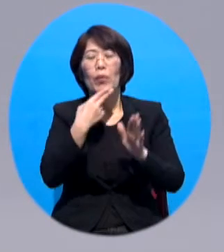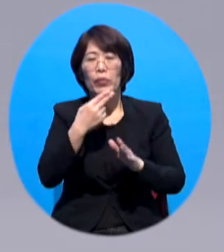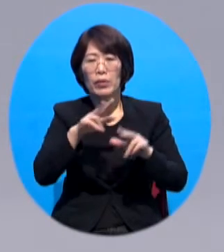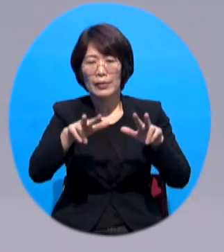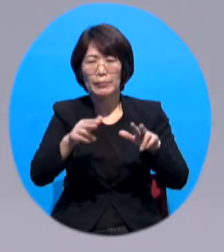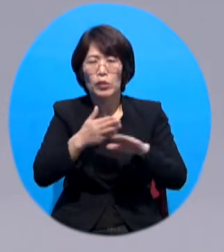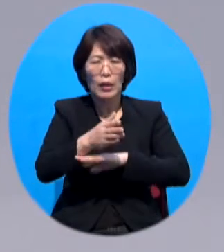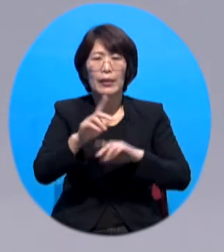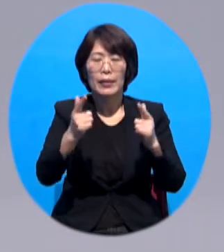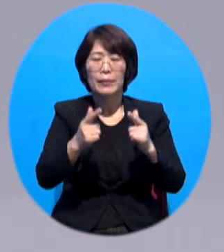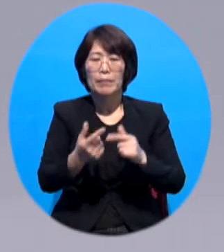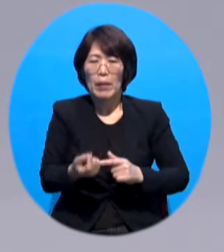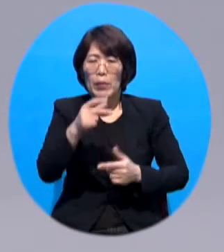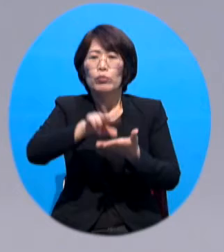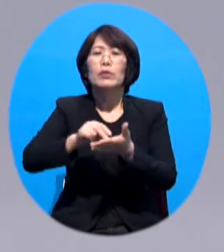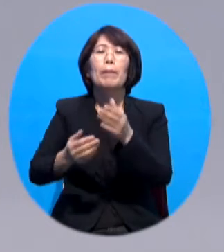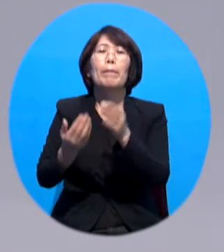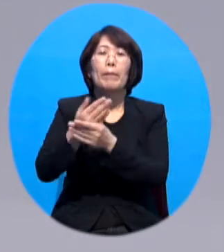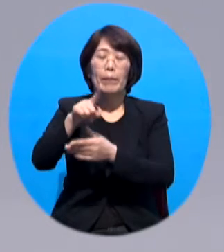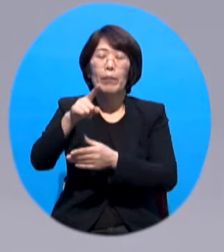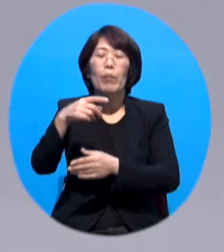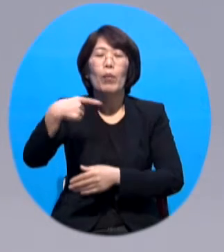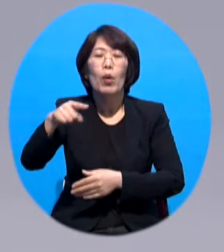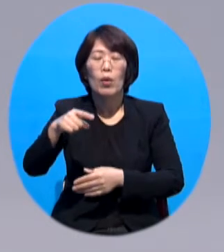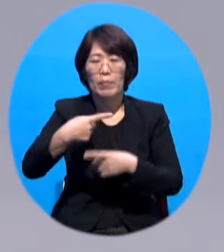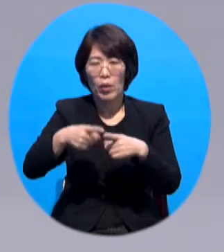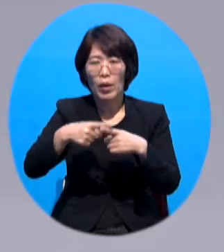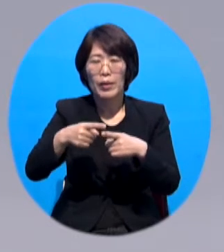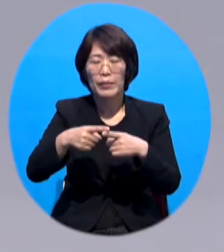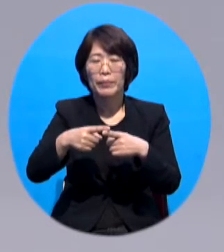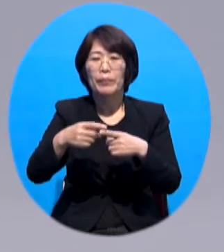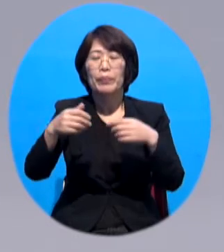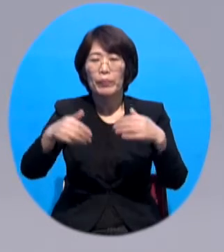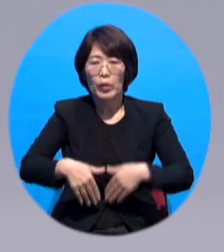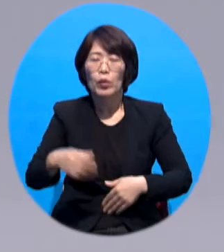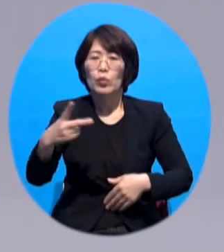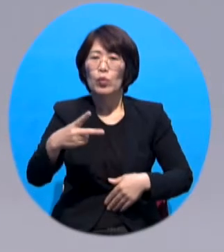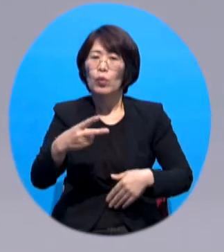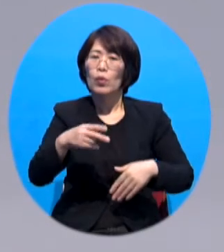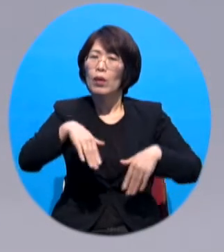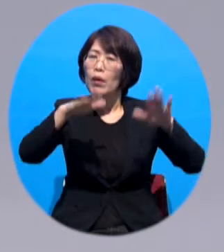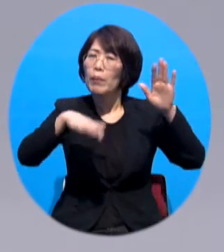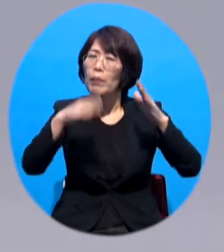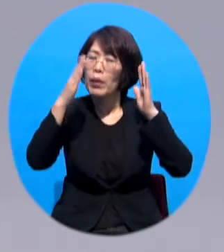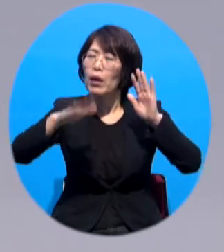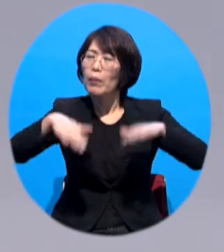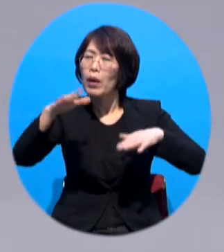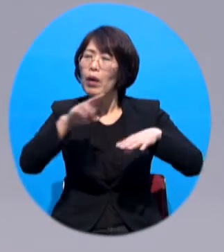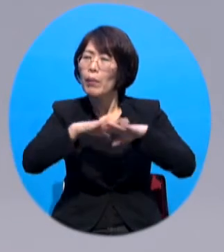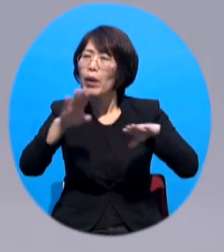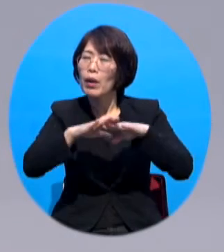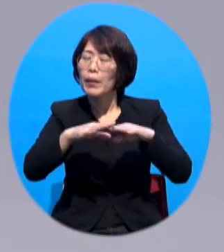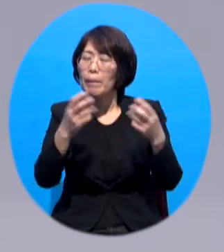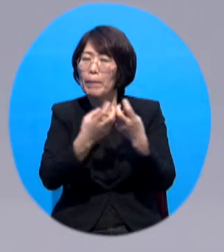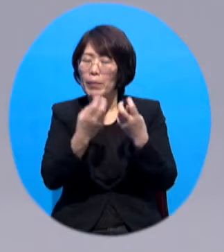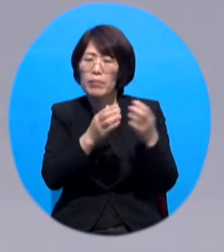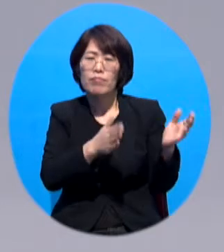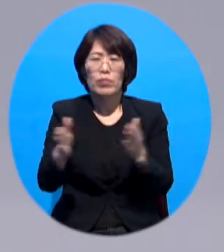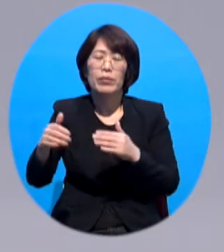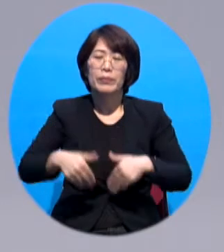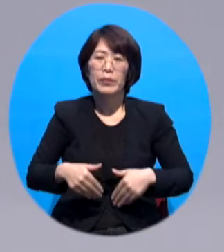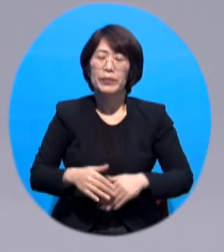지금이라도 문제점을 찾아 정확한 진단을 내리고 학력 격차 에 해소 강화를 취업하게 마련해야